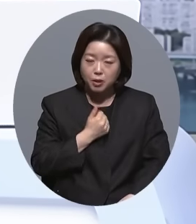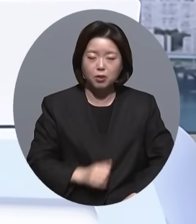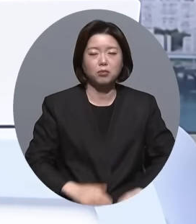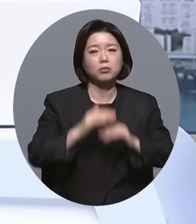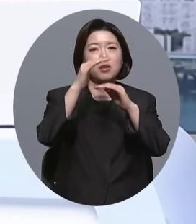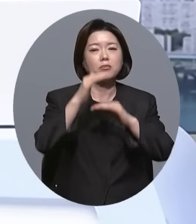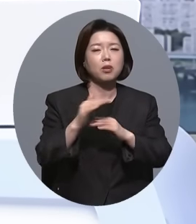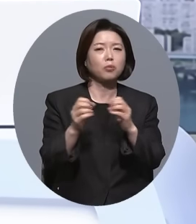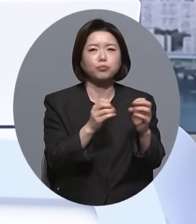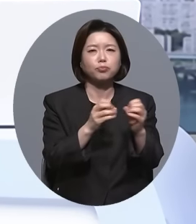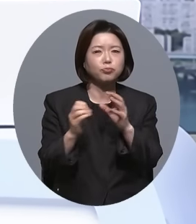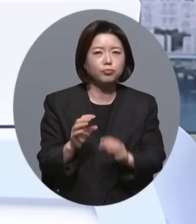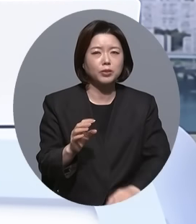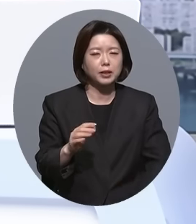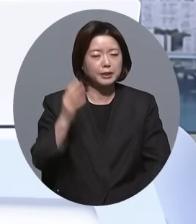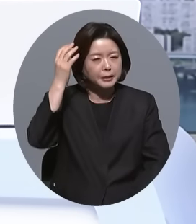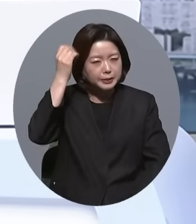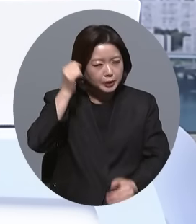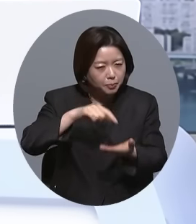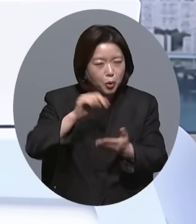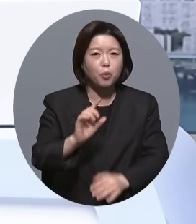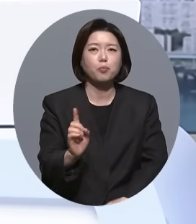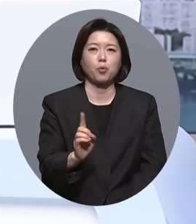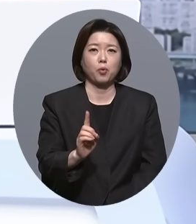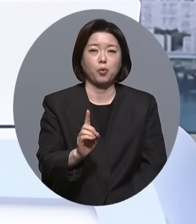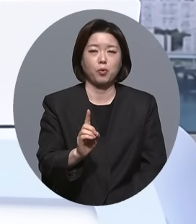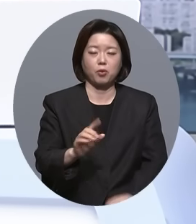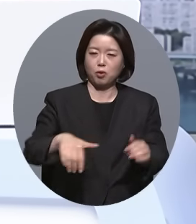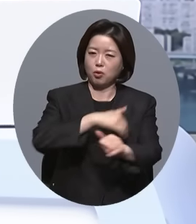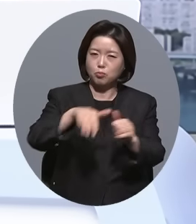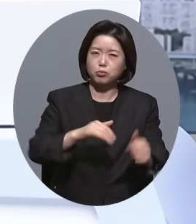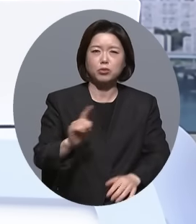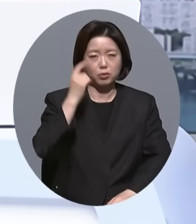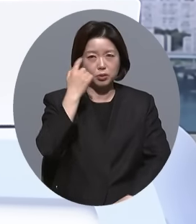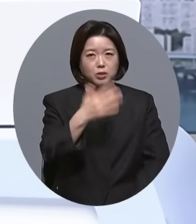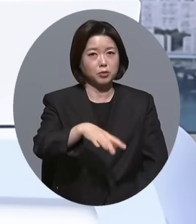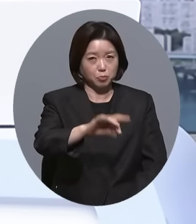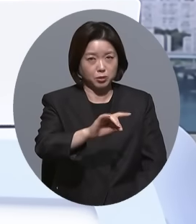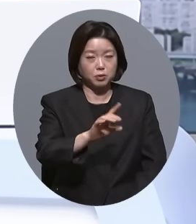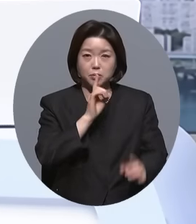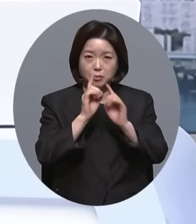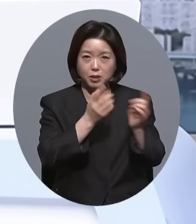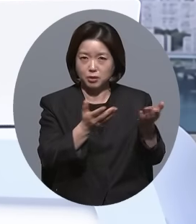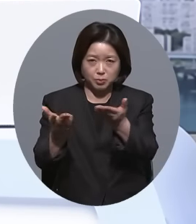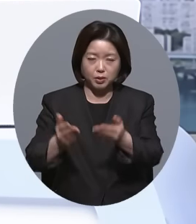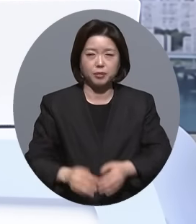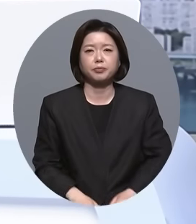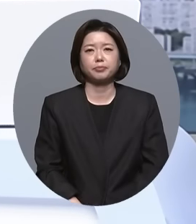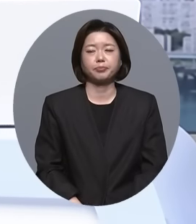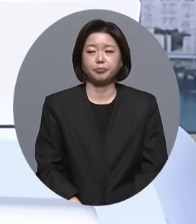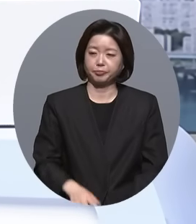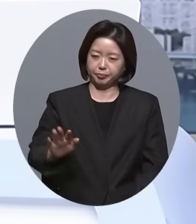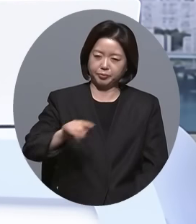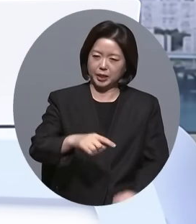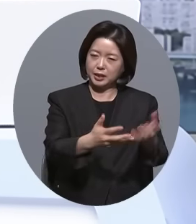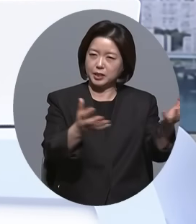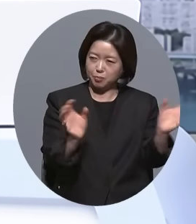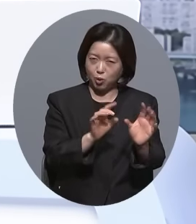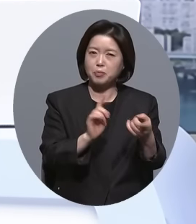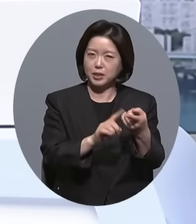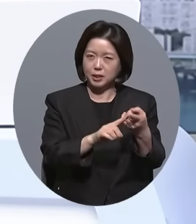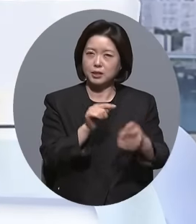내용들이 좀 주로 기억에 남으시는 거예요? 어떻습니까? 분위기 일단 분위기는 어땠는지 좀 궁금한데요. 분위기가 어땠습니까? 아니, 이 모임을 둘러싸고 이게